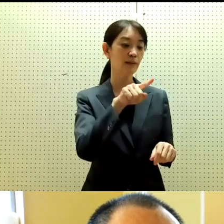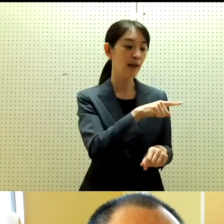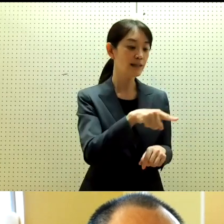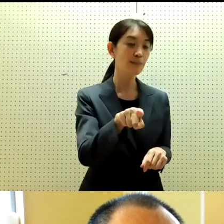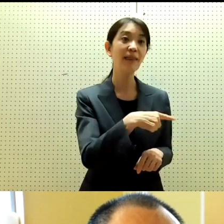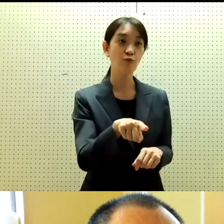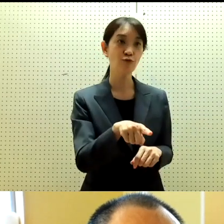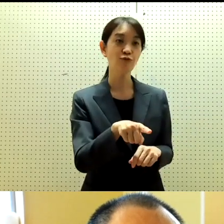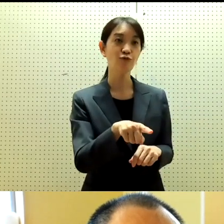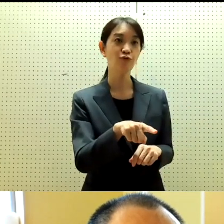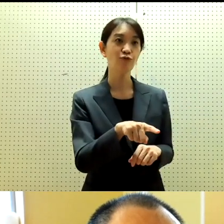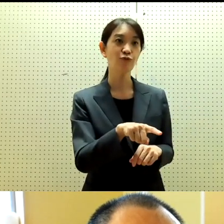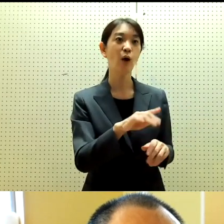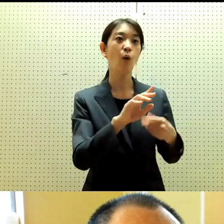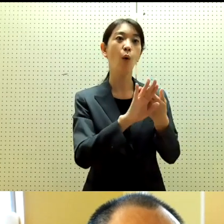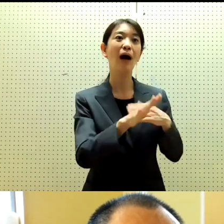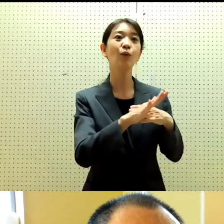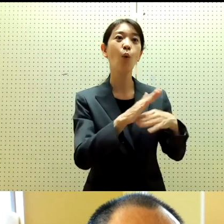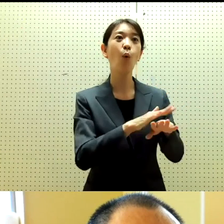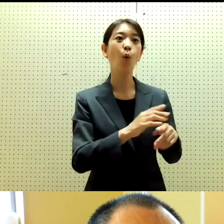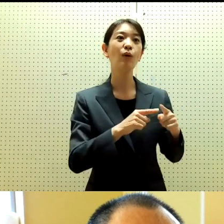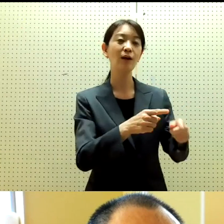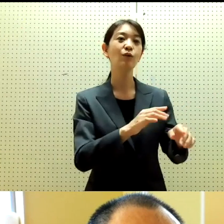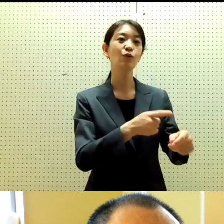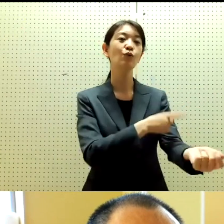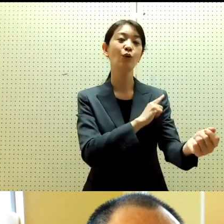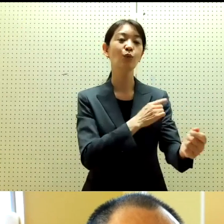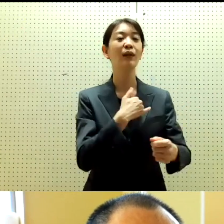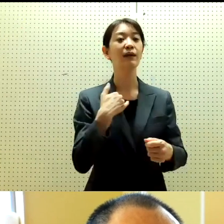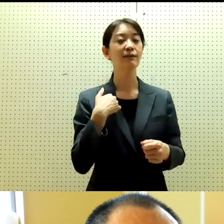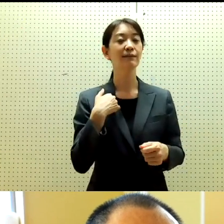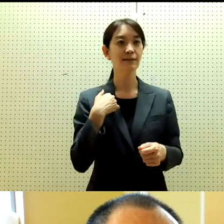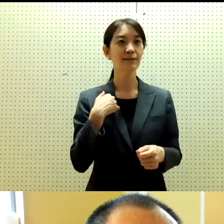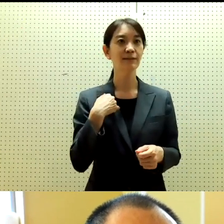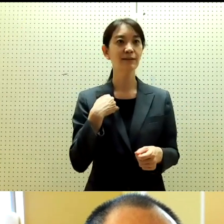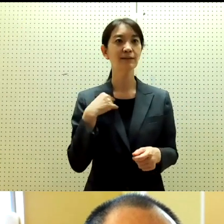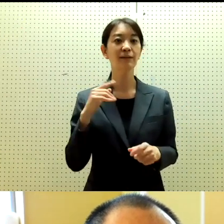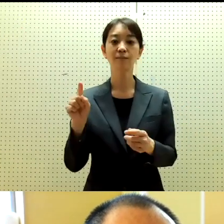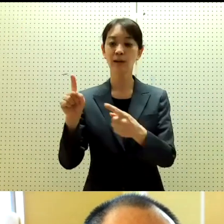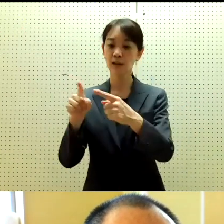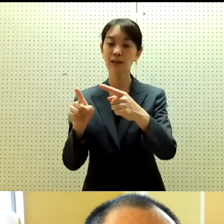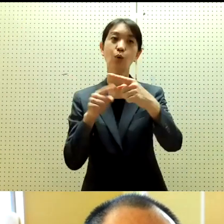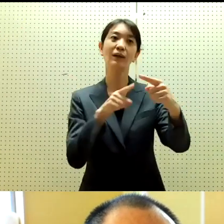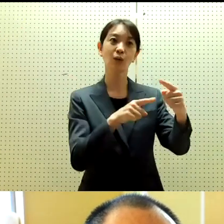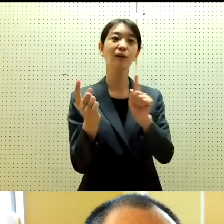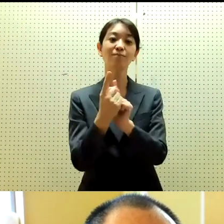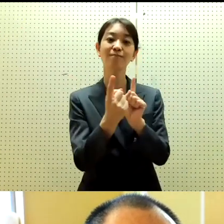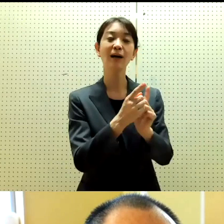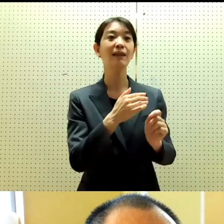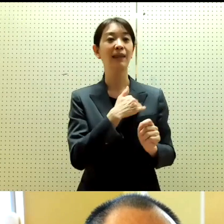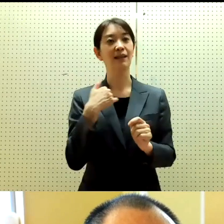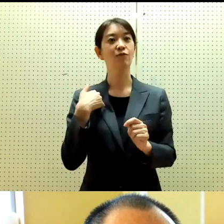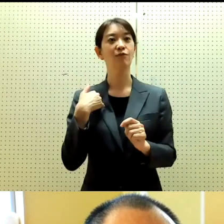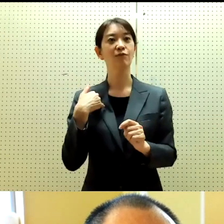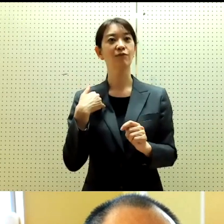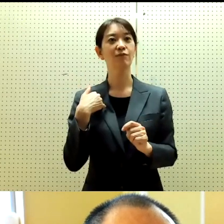のそれぞれに活用していてあのとても良かったと思います。で公開授業